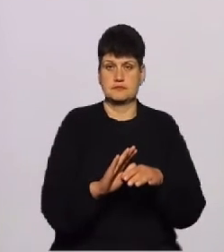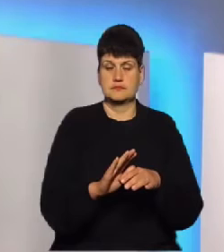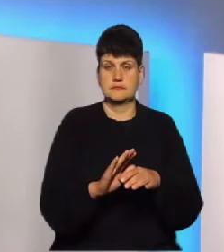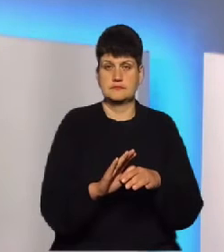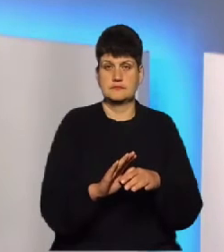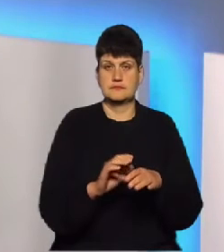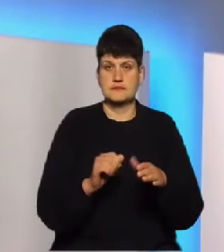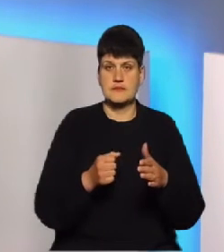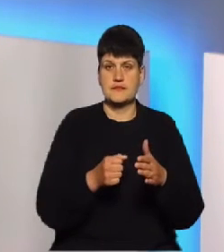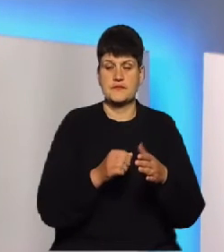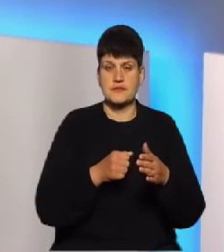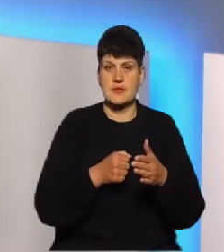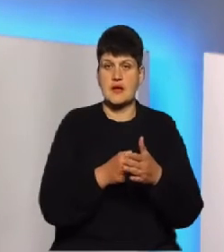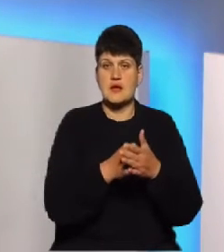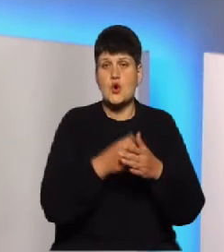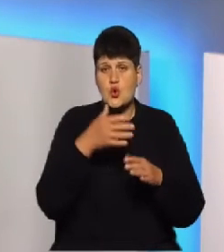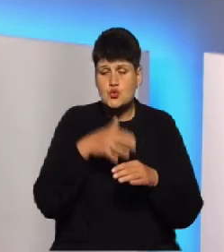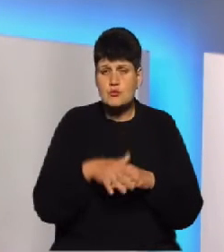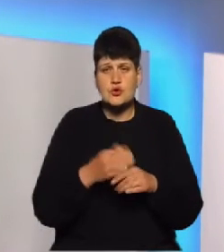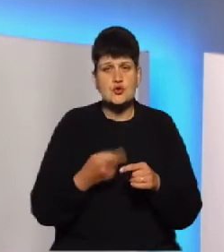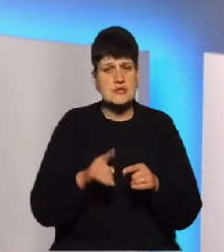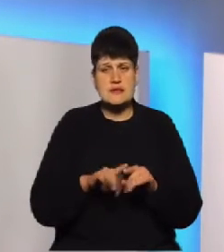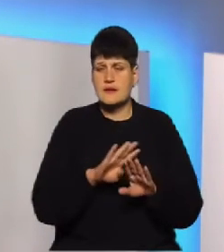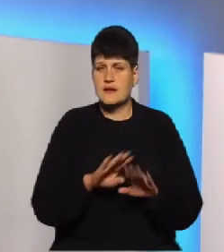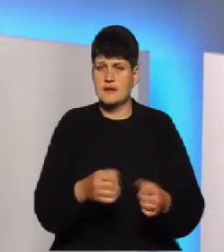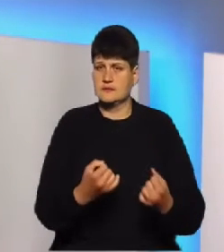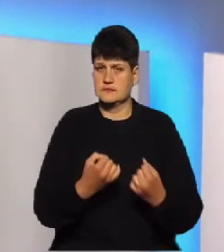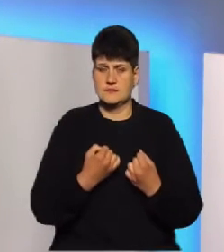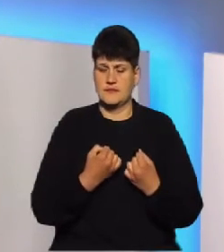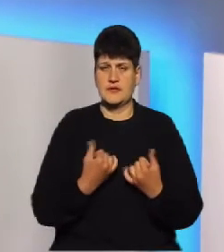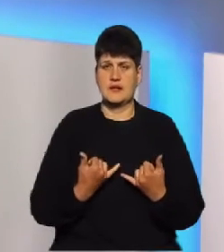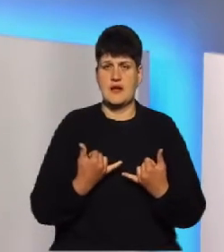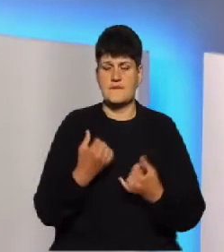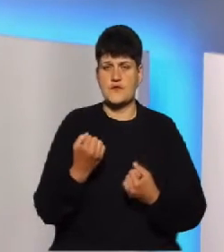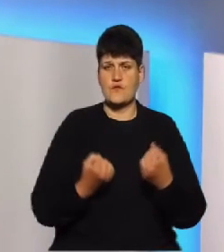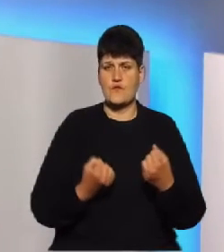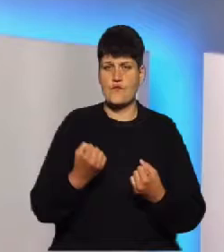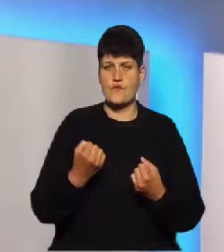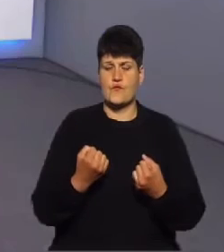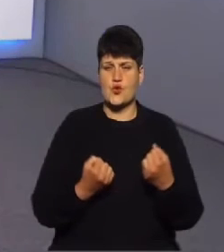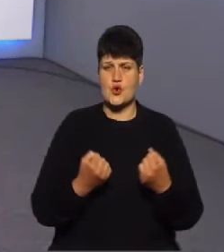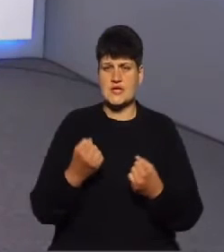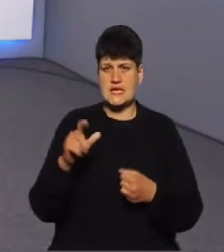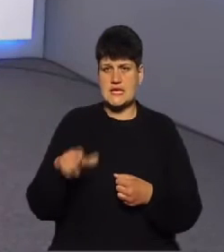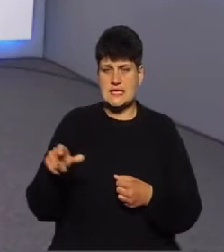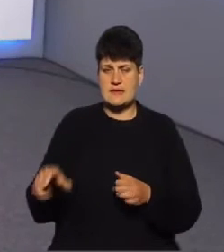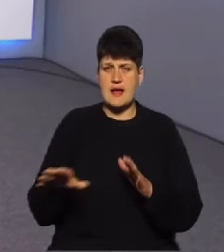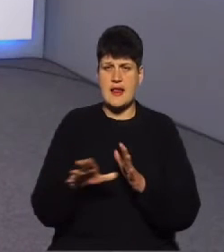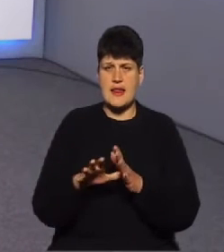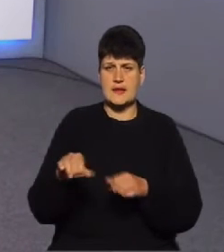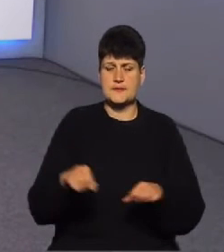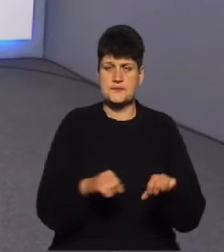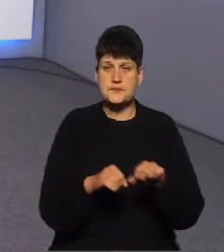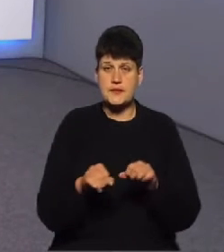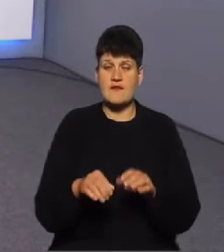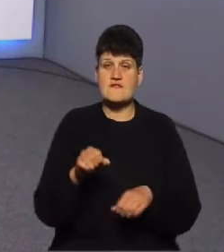Тому розумію, що не зовсім це безпечно для водіїв електросамокатів їздити пішохідною зоною. Все-таки велосипедисти, які